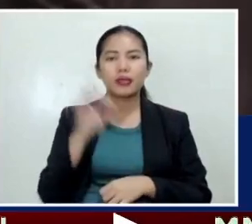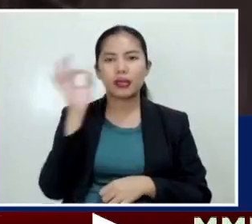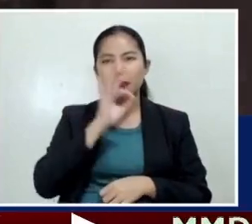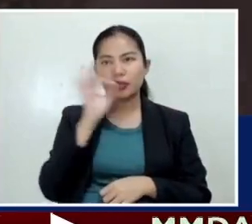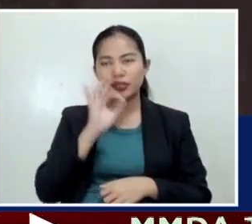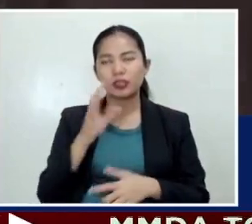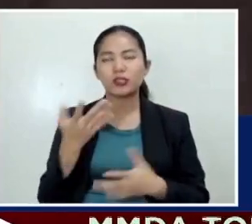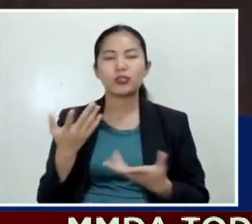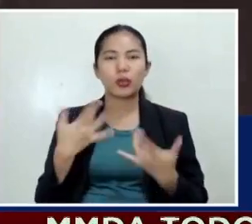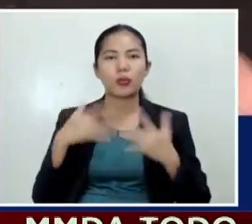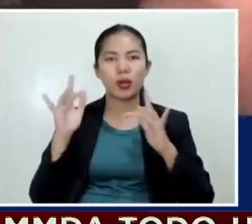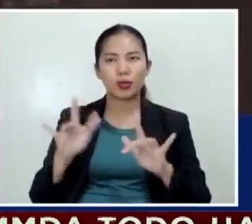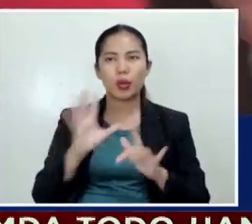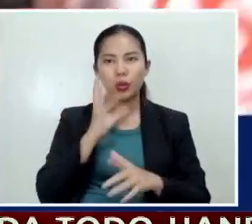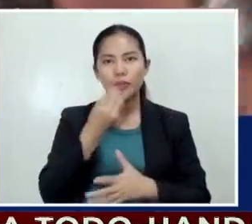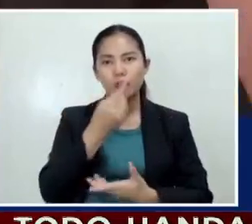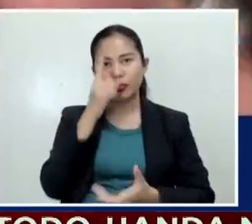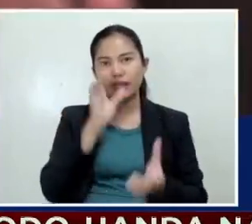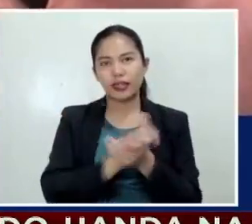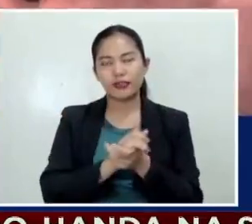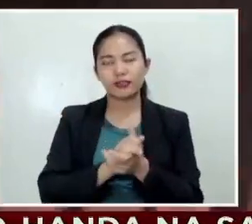niya.